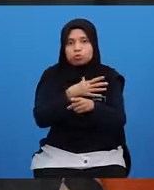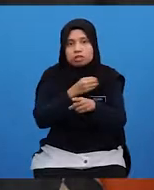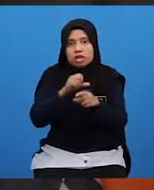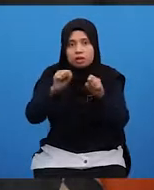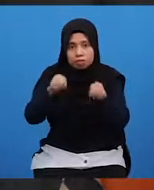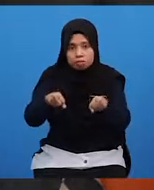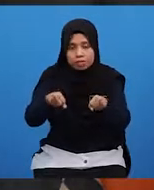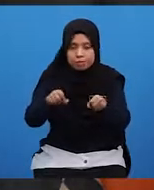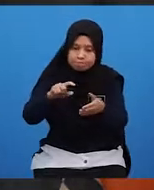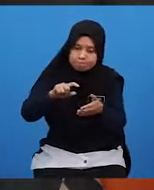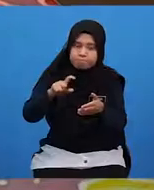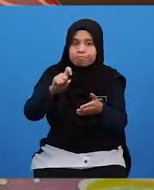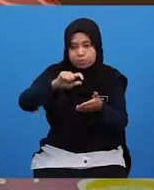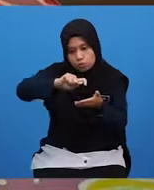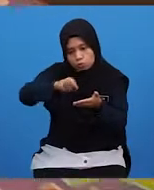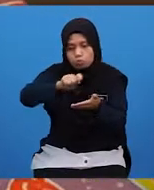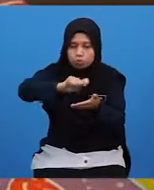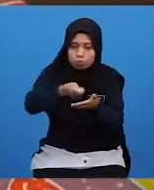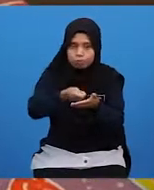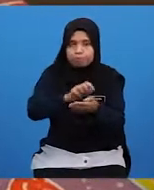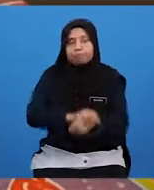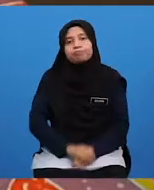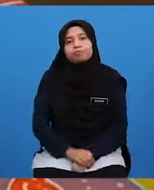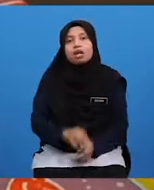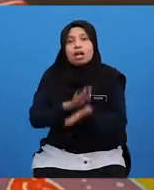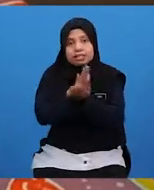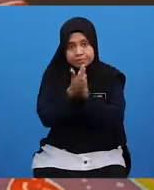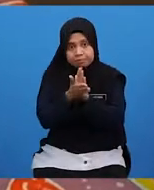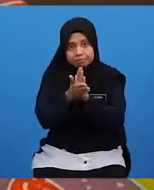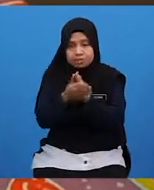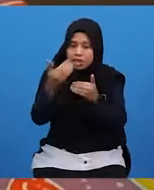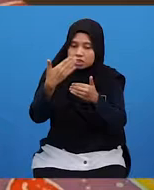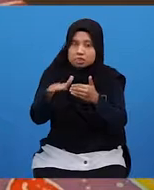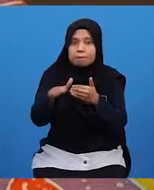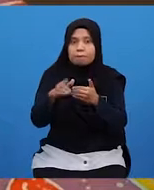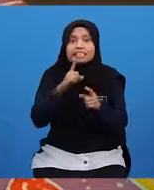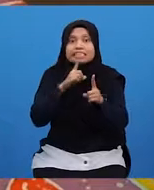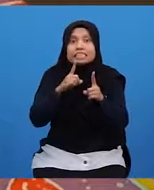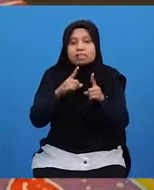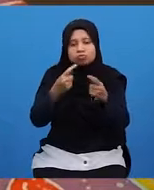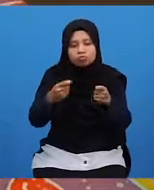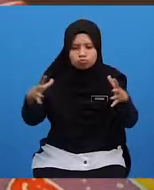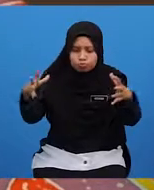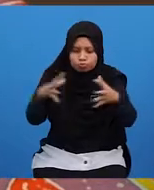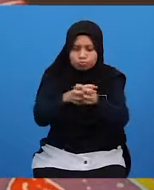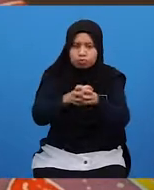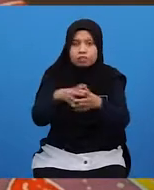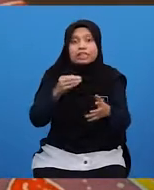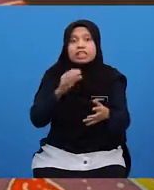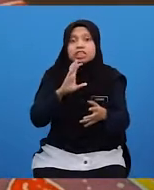tutup dapur gas. Jadi murid-murid, selepas lilin kita sebati dan telah